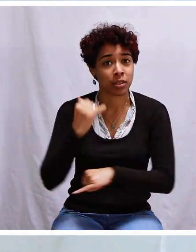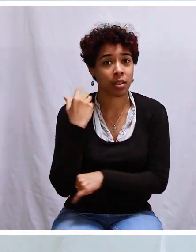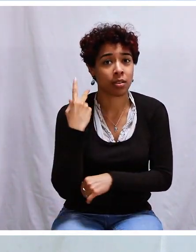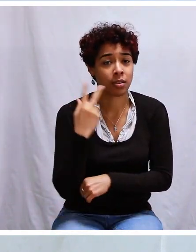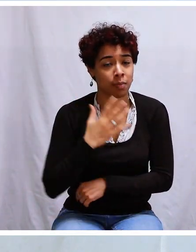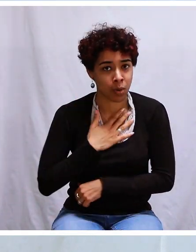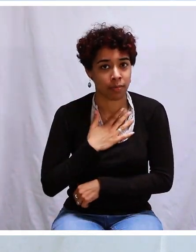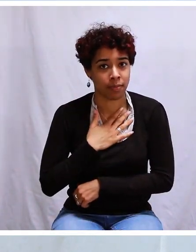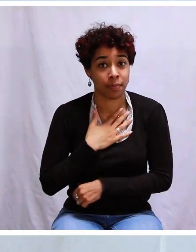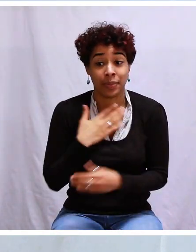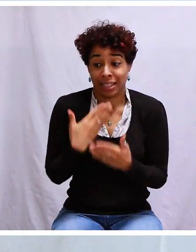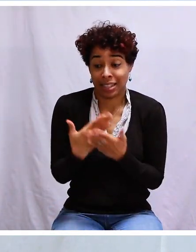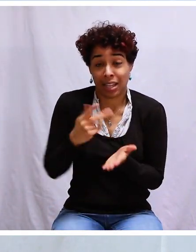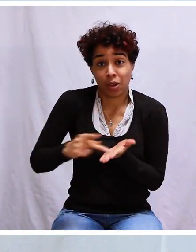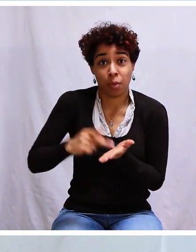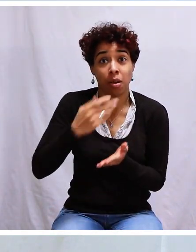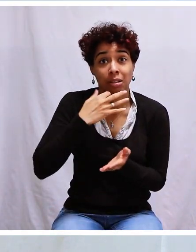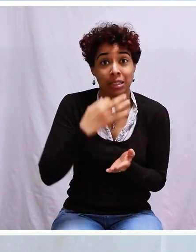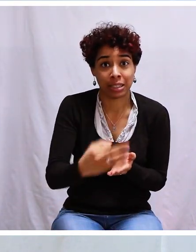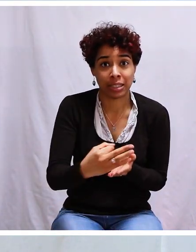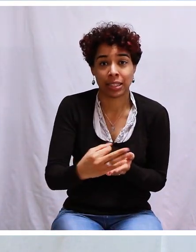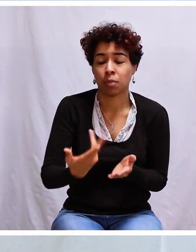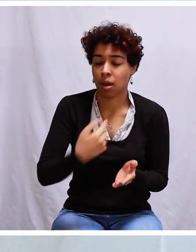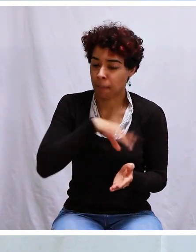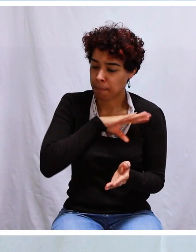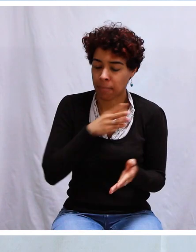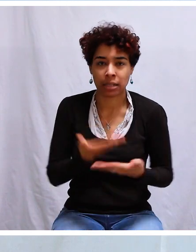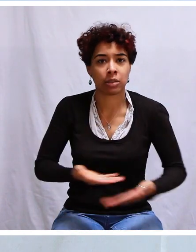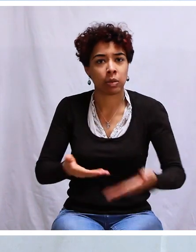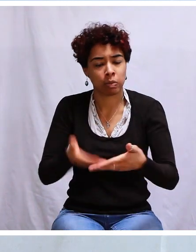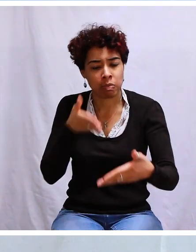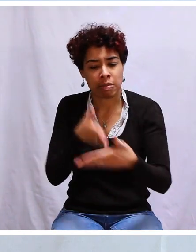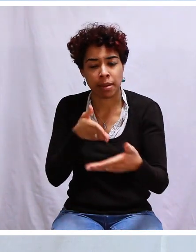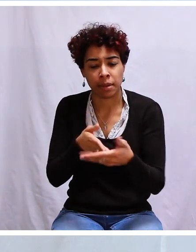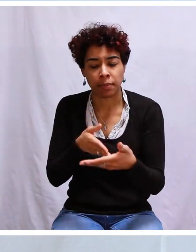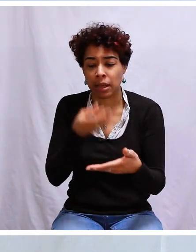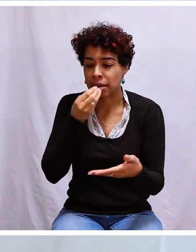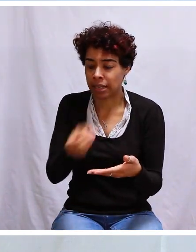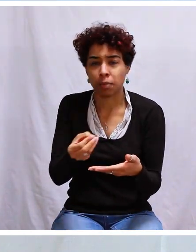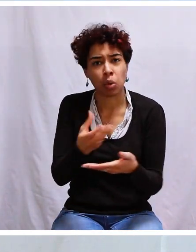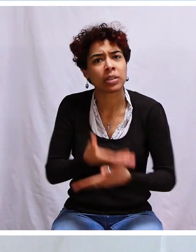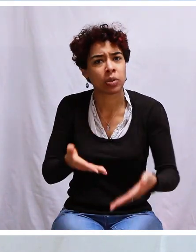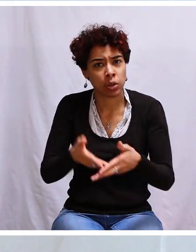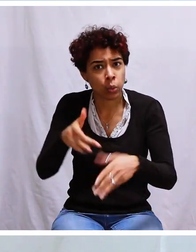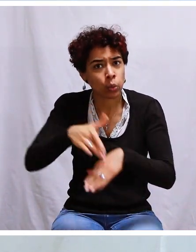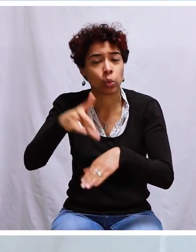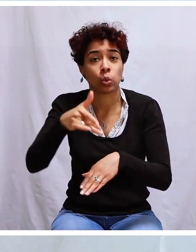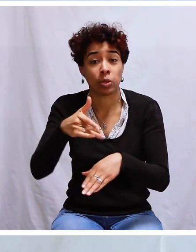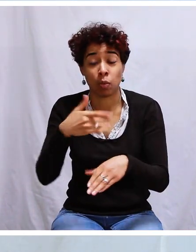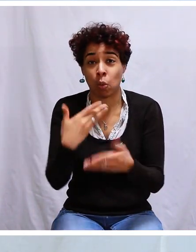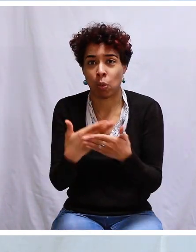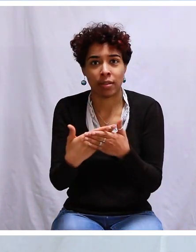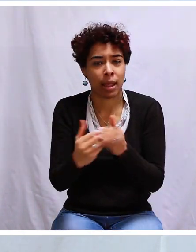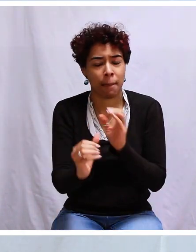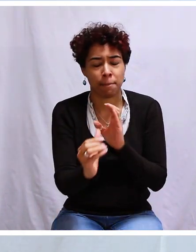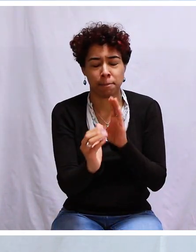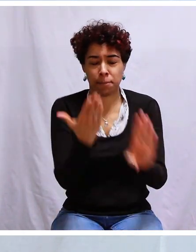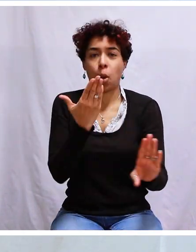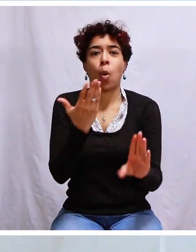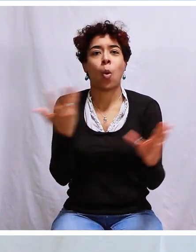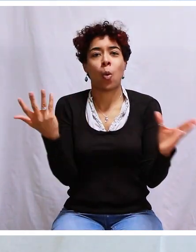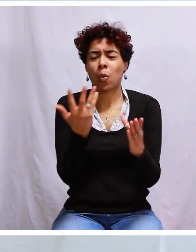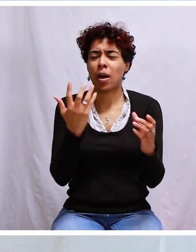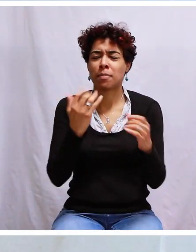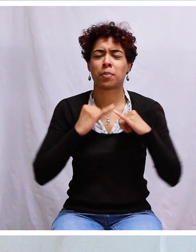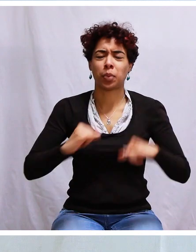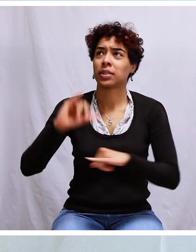Il dit, à travers l'épreuve, j'ai compris une chose. C'est qu'il était bon pour moi de passer par l'épreuve parce que c'est là que la puissance de Dieu se révèle.